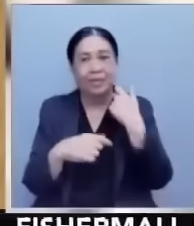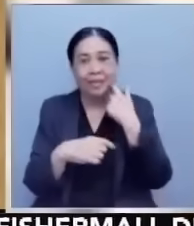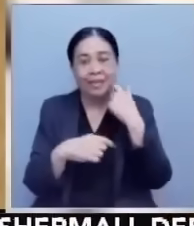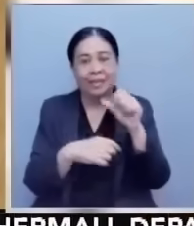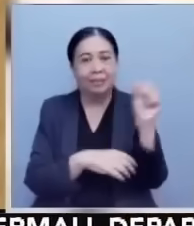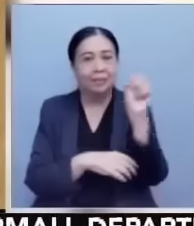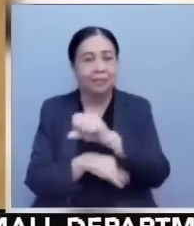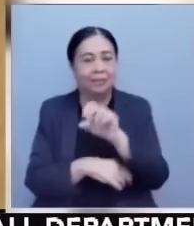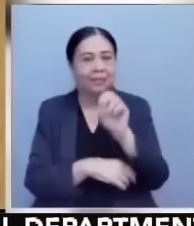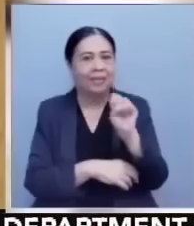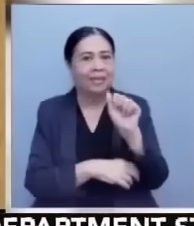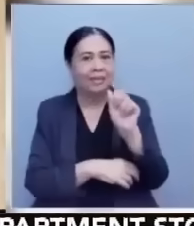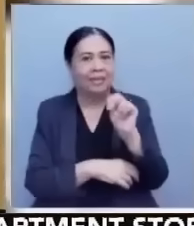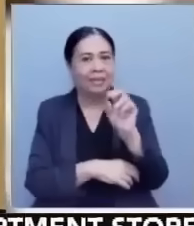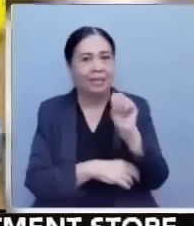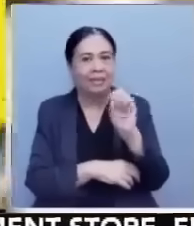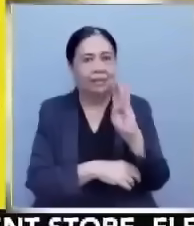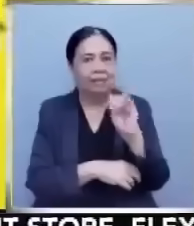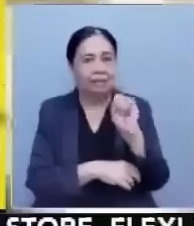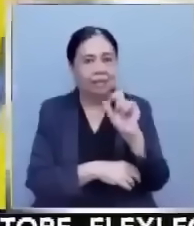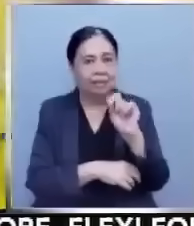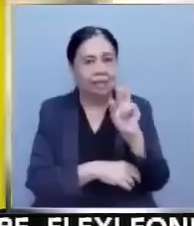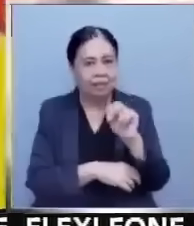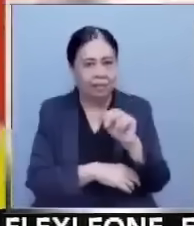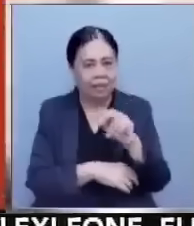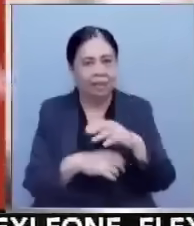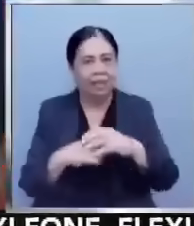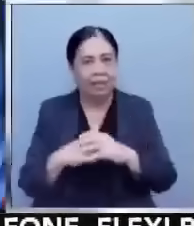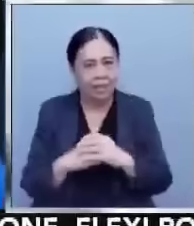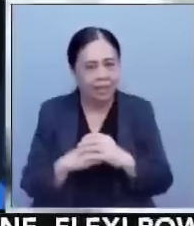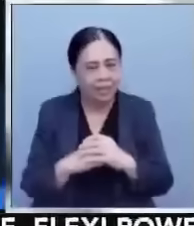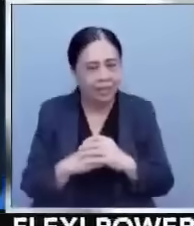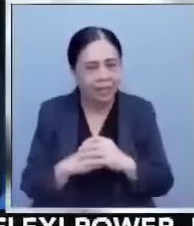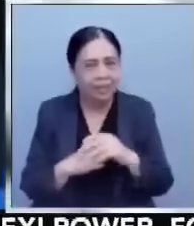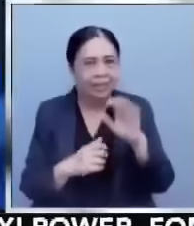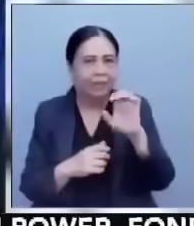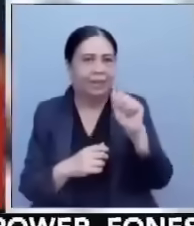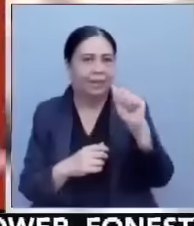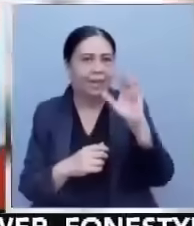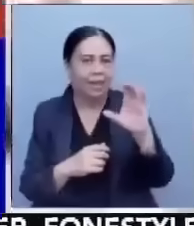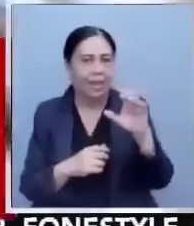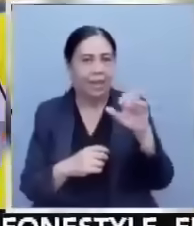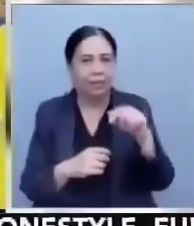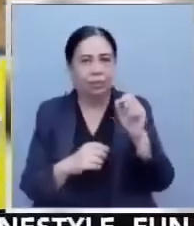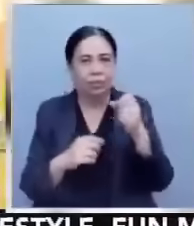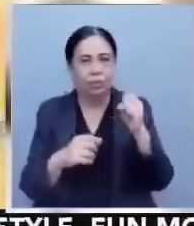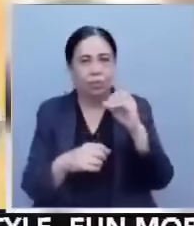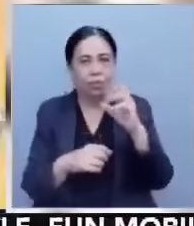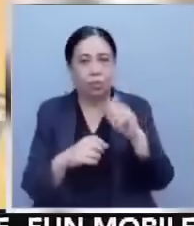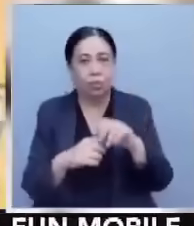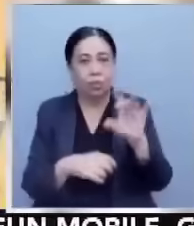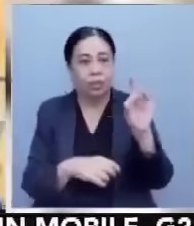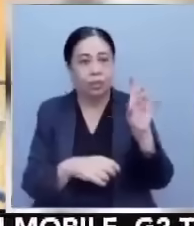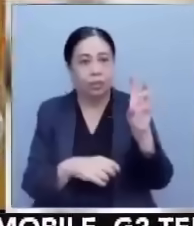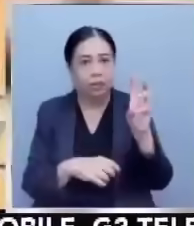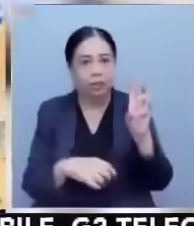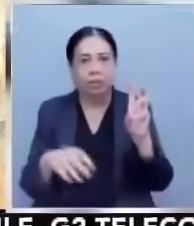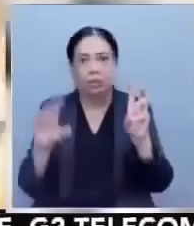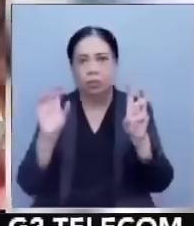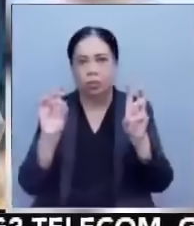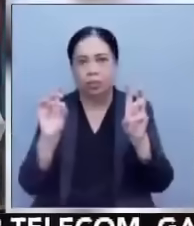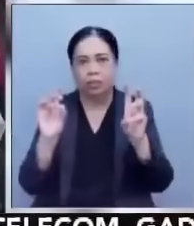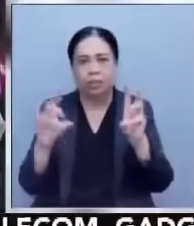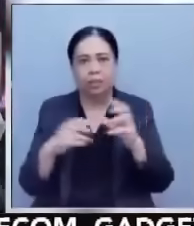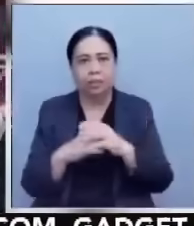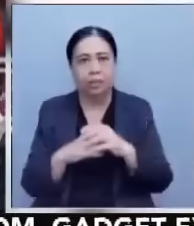San Sebastian College Recoletos Golden Stags ang Emilio Aguinaldo College General sa score na 86-70. Ang